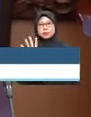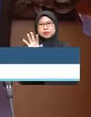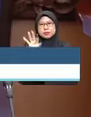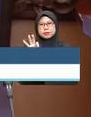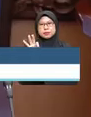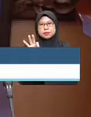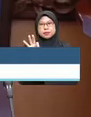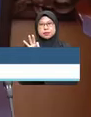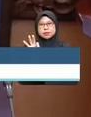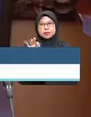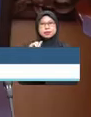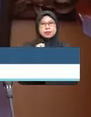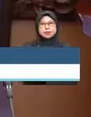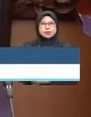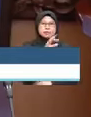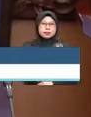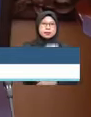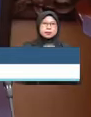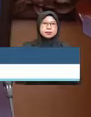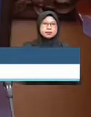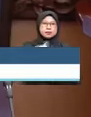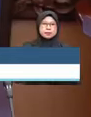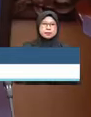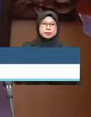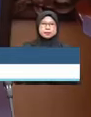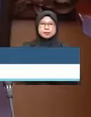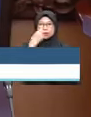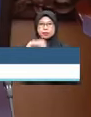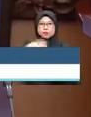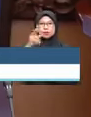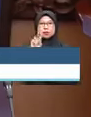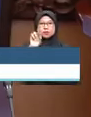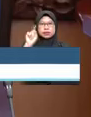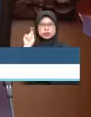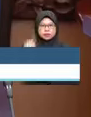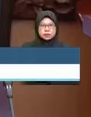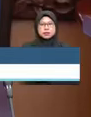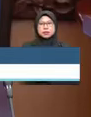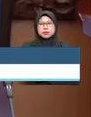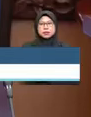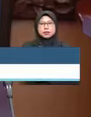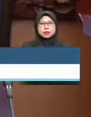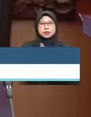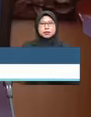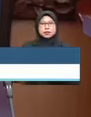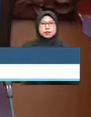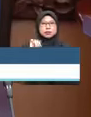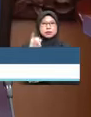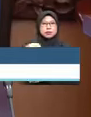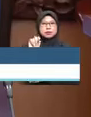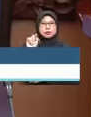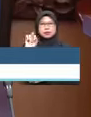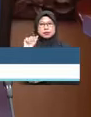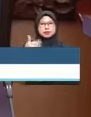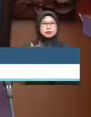144,589 ahli telah memanfaatkan kemudahan pengeluaran simpanan daripada akaun sejahtera, dulunya dikenal